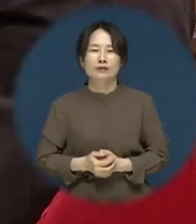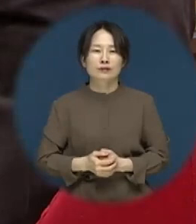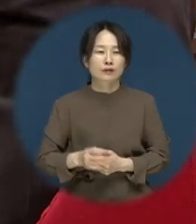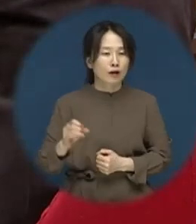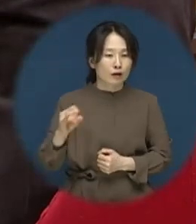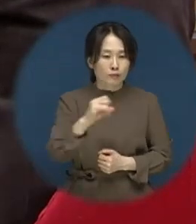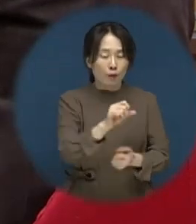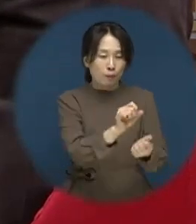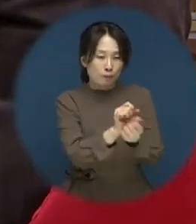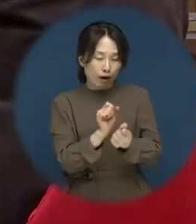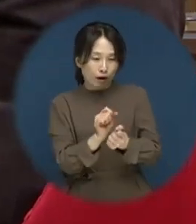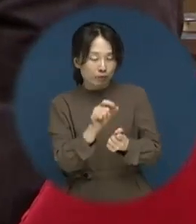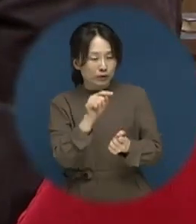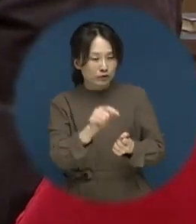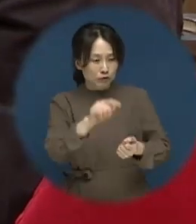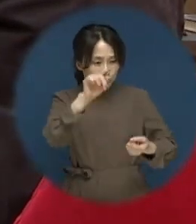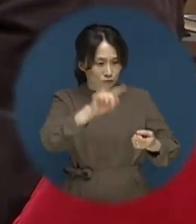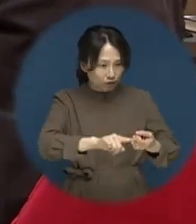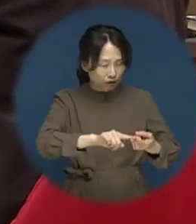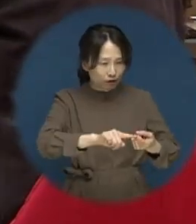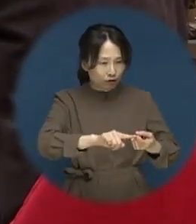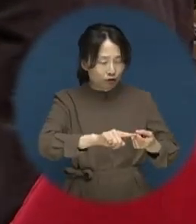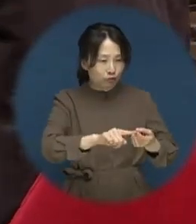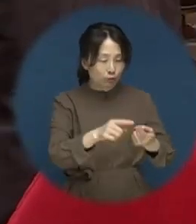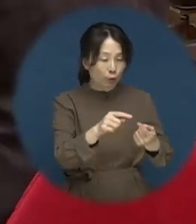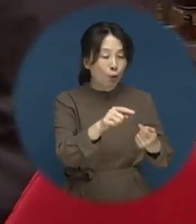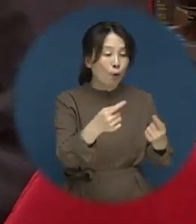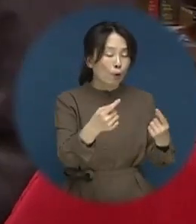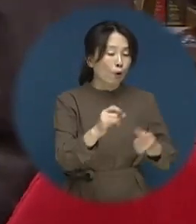감염됐다면은 그거는 그 해당되는